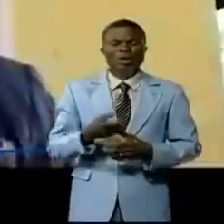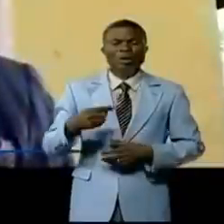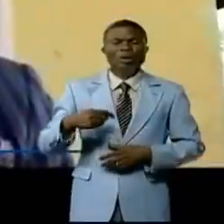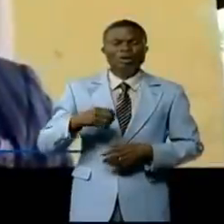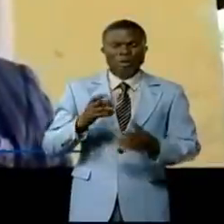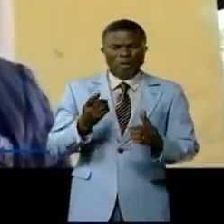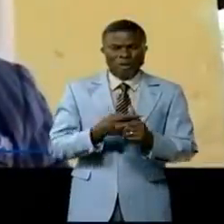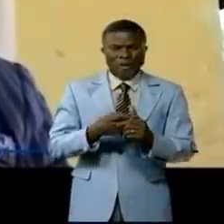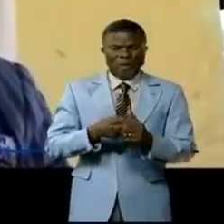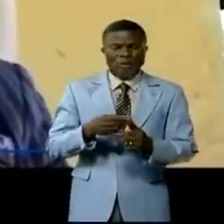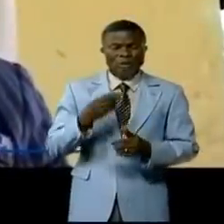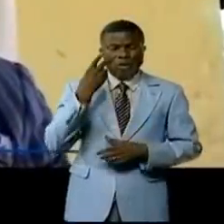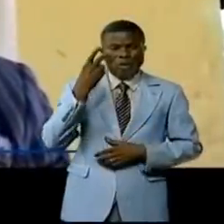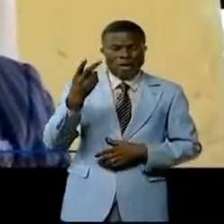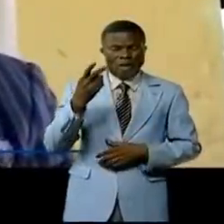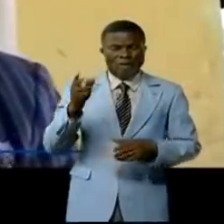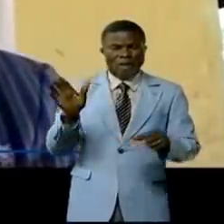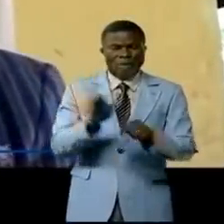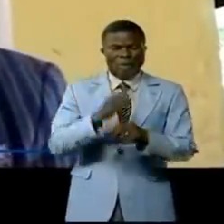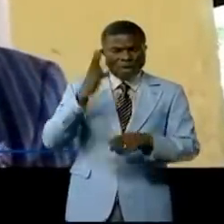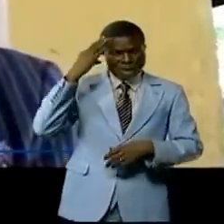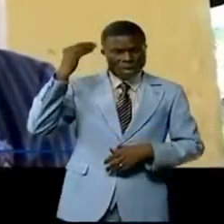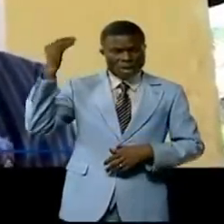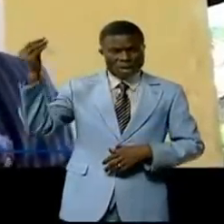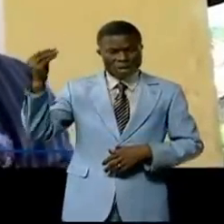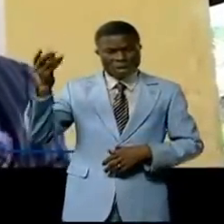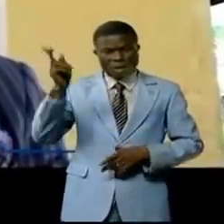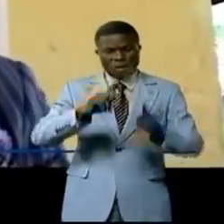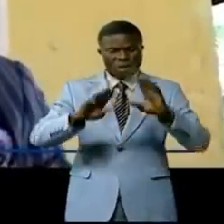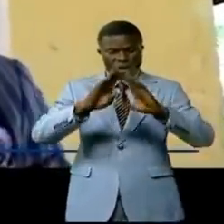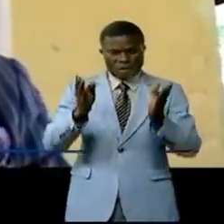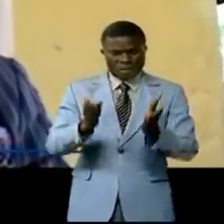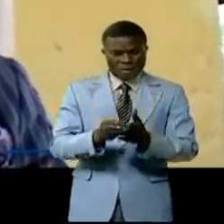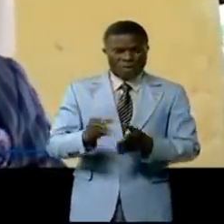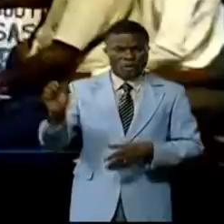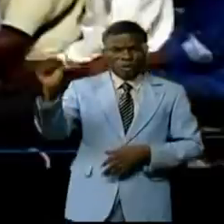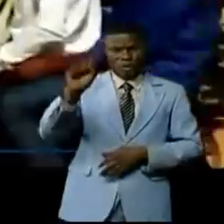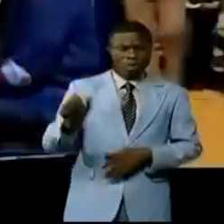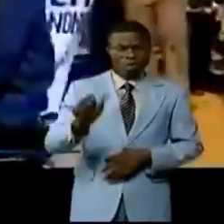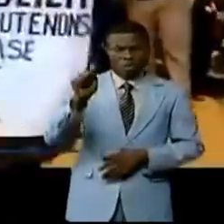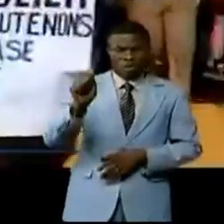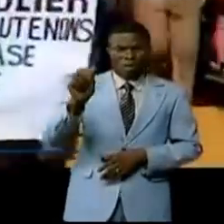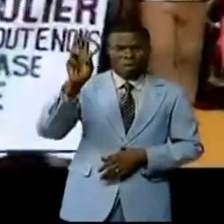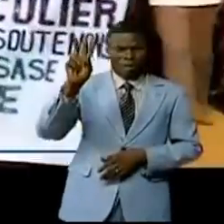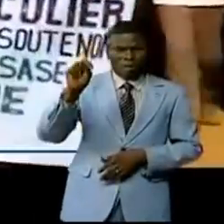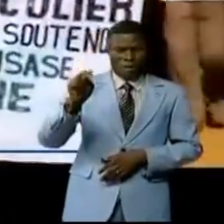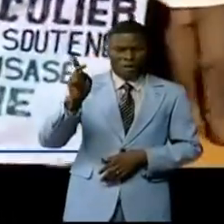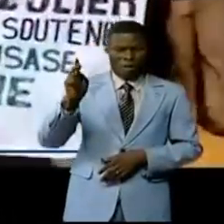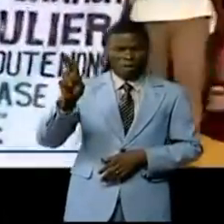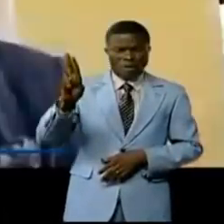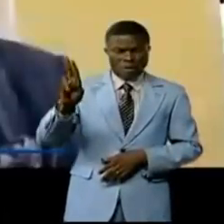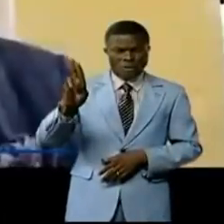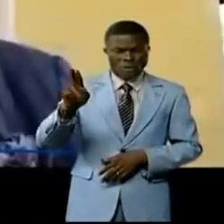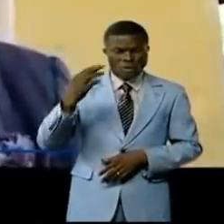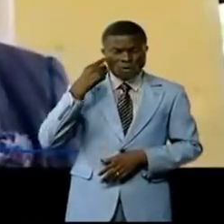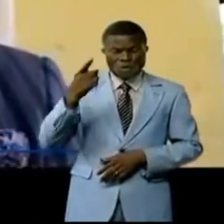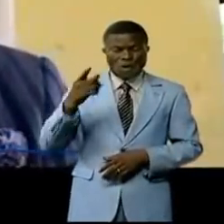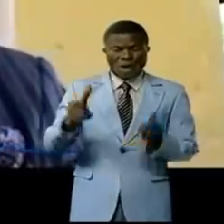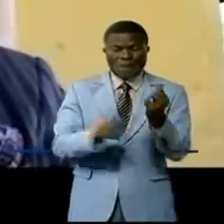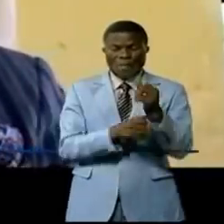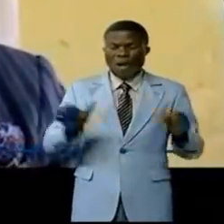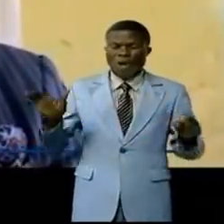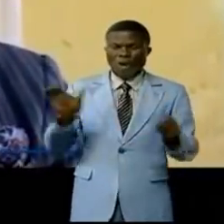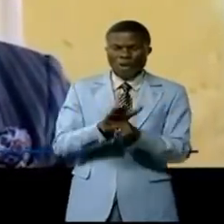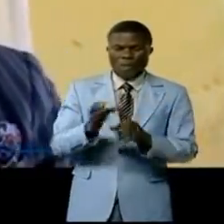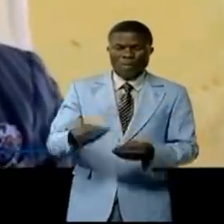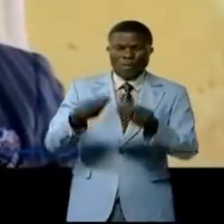sera vraiment de l'espoir pour cette population sankouroise qui l'attend, dont vous avez vu quand même l'engouement pour le dépôt de sa